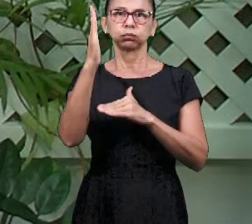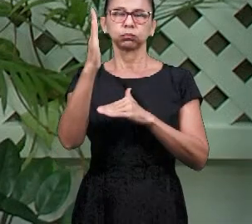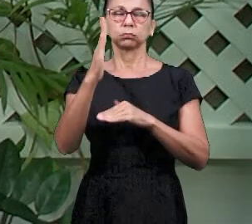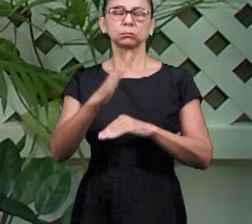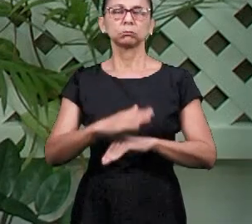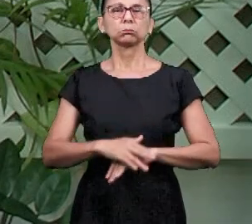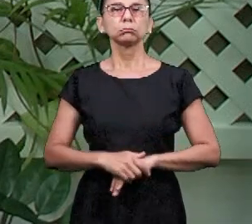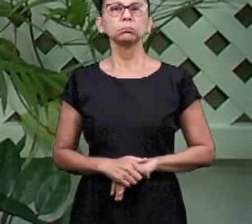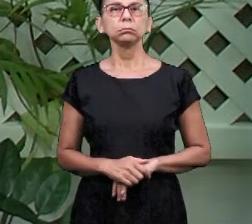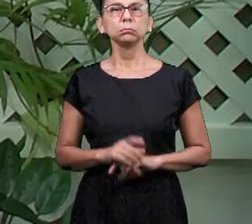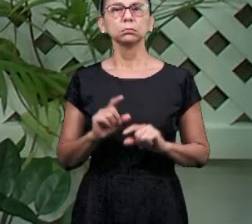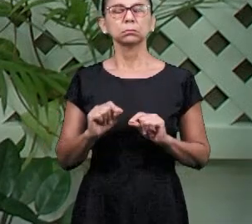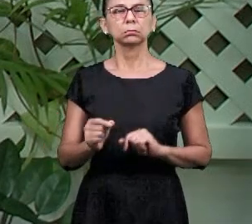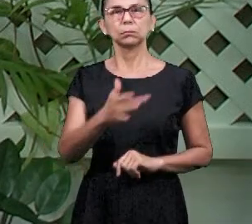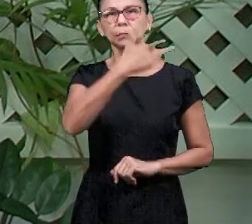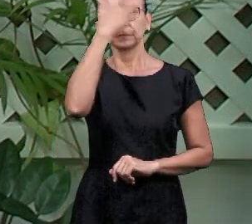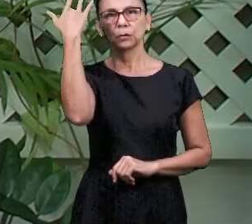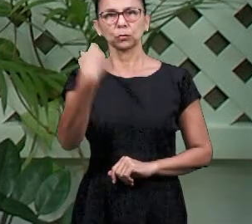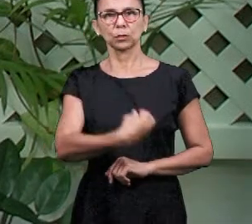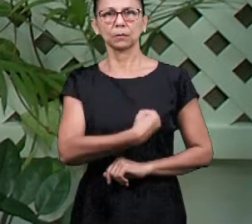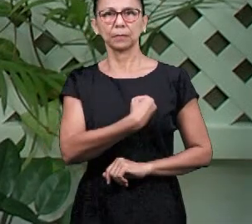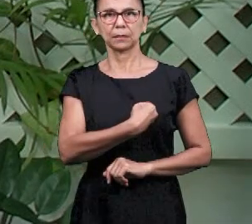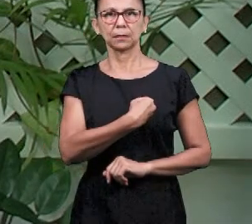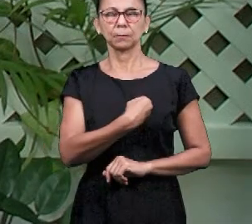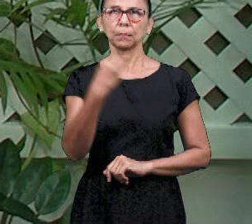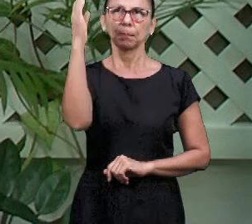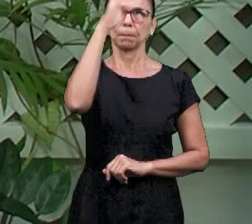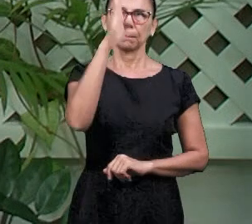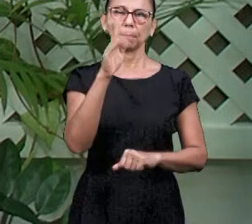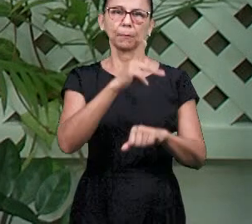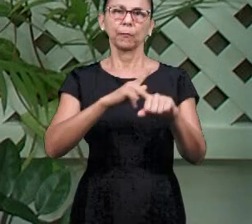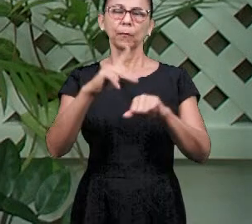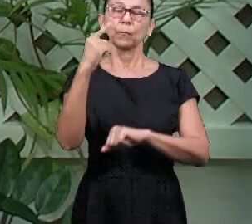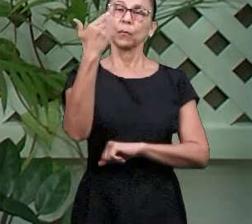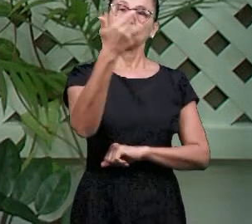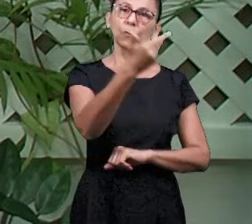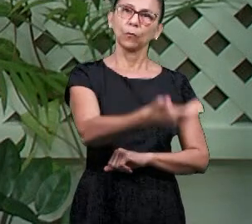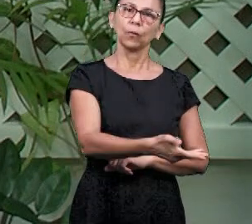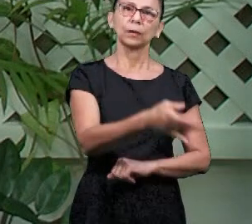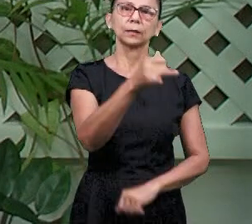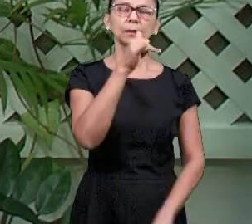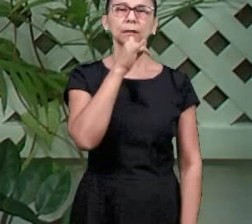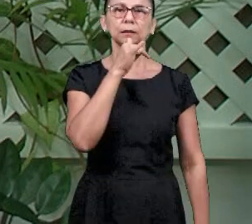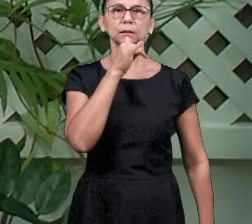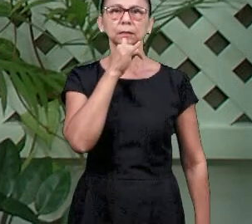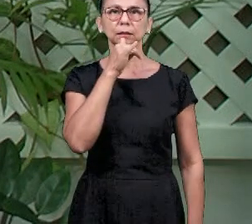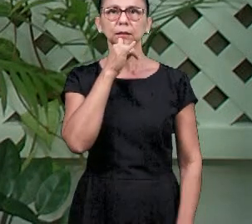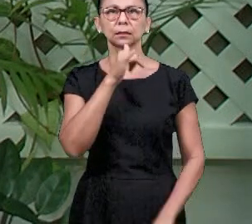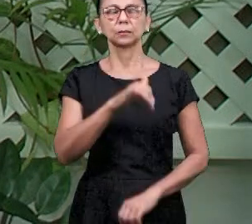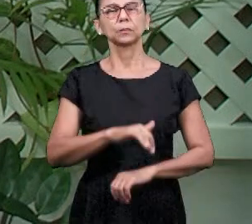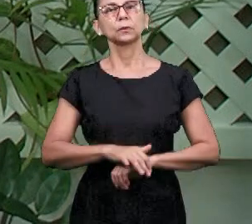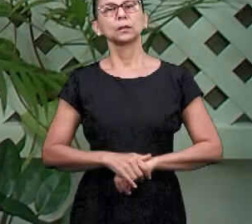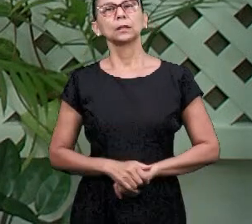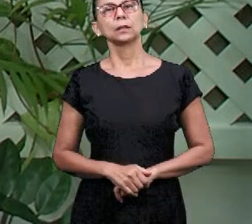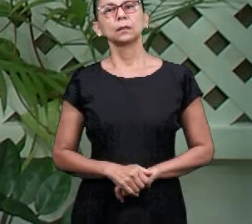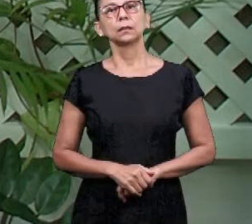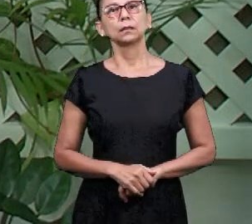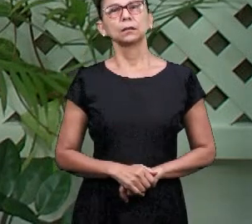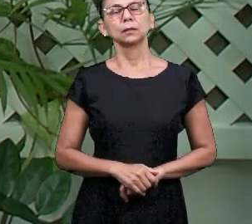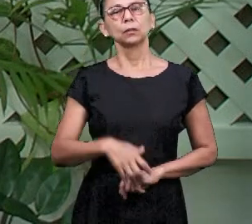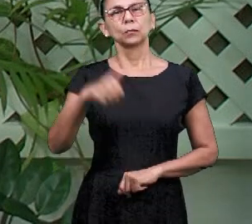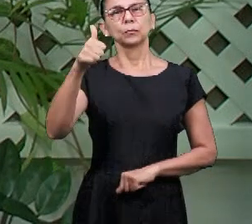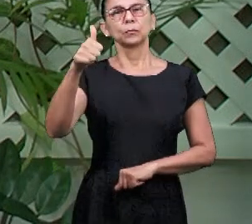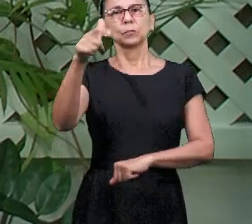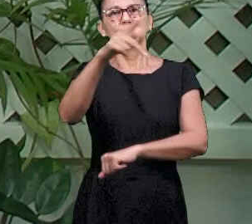Elle a laissé maintenant, c'était Jésus. Mes frères, beaucoup de choses très jolies à parler ici. Mais je veux dire que